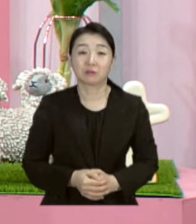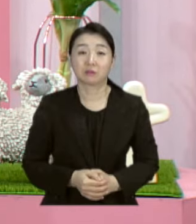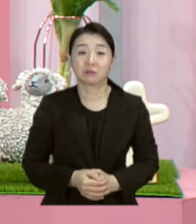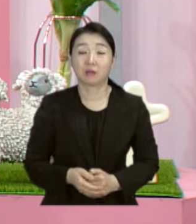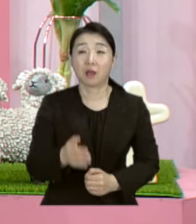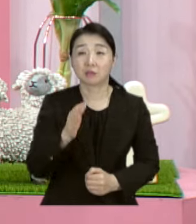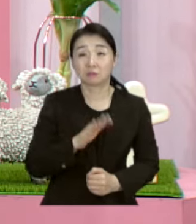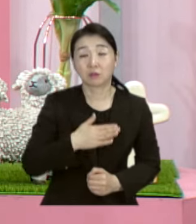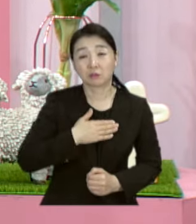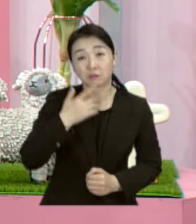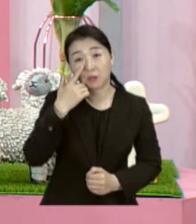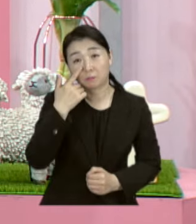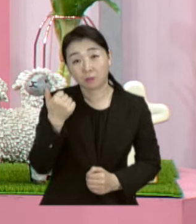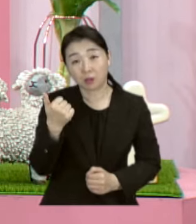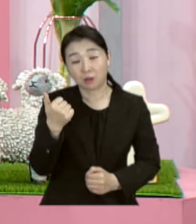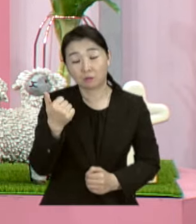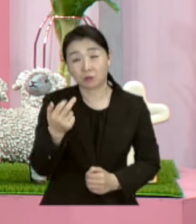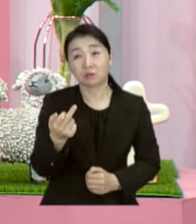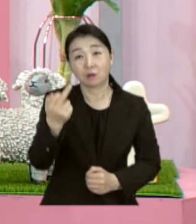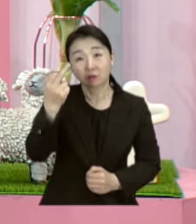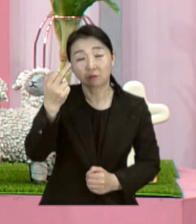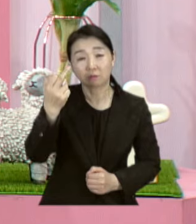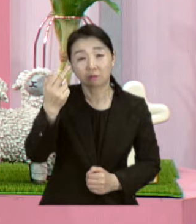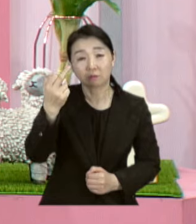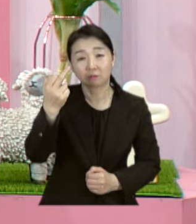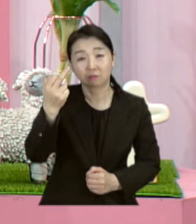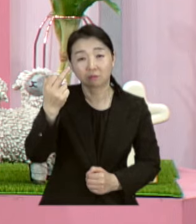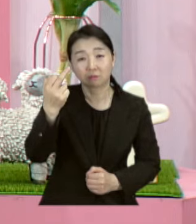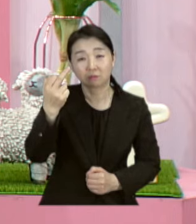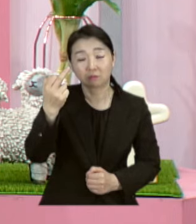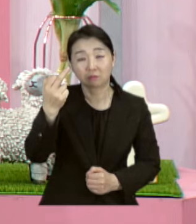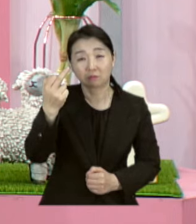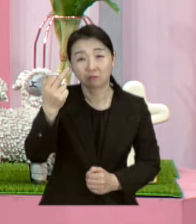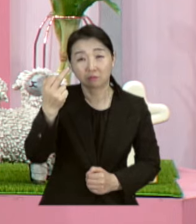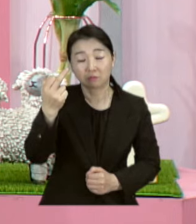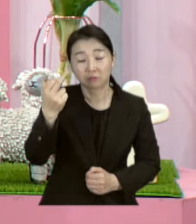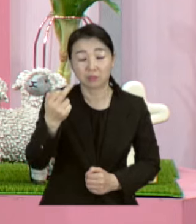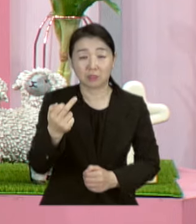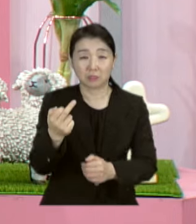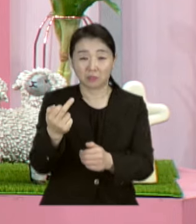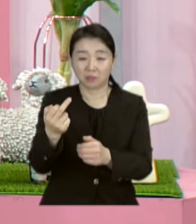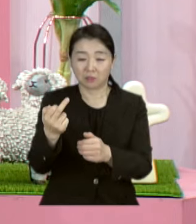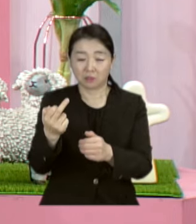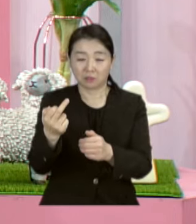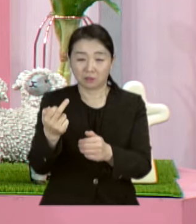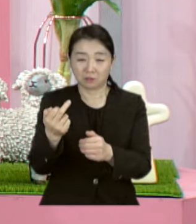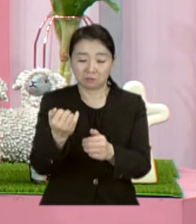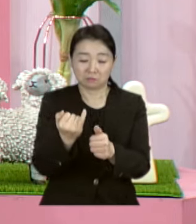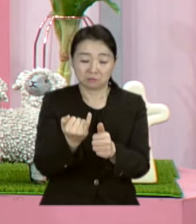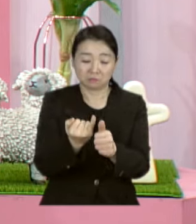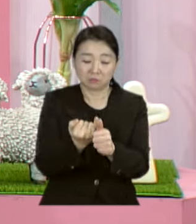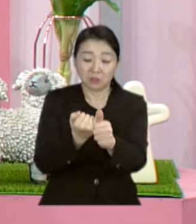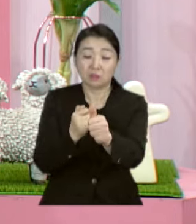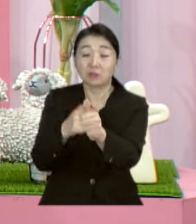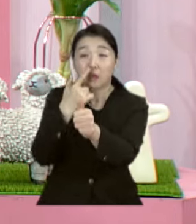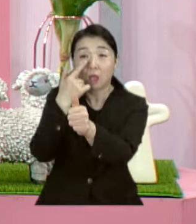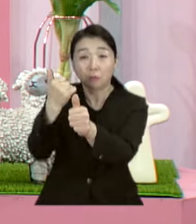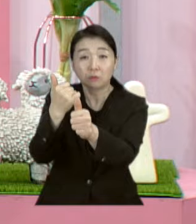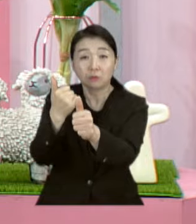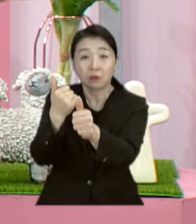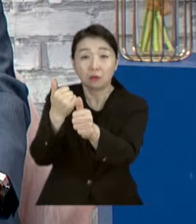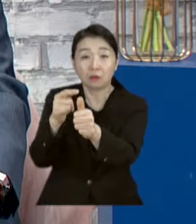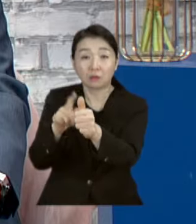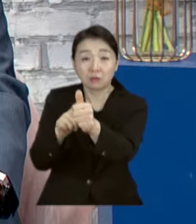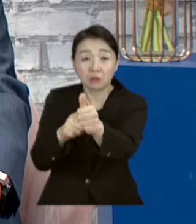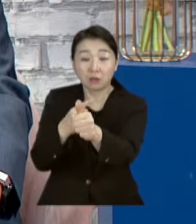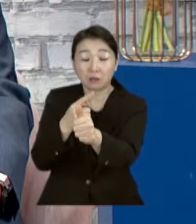네네네. 근데 저희 부친은 저희 형님의 손을 신랑의 아버지가 신랑의 손을 이끌고 결혼식장에